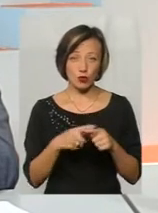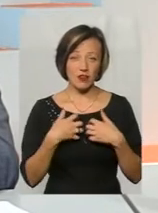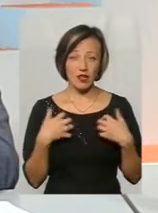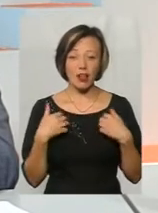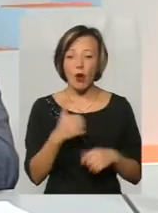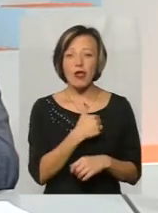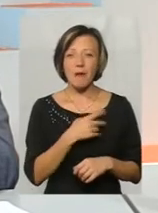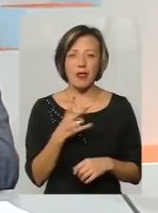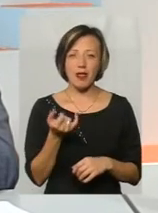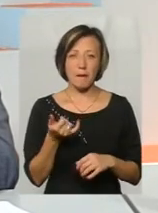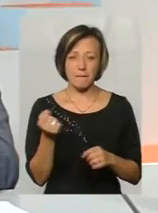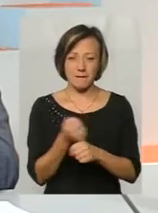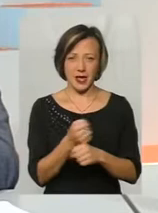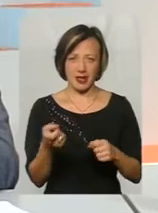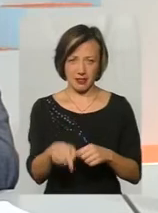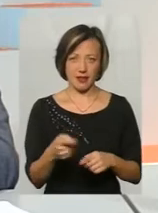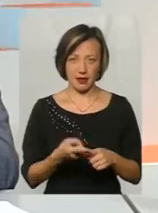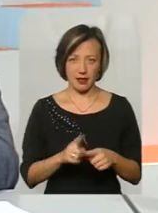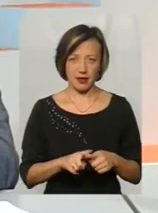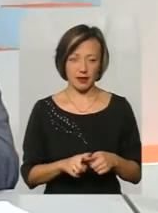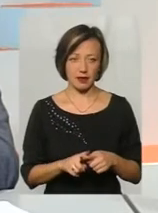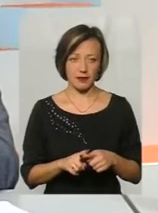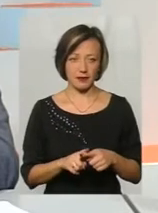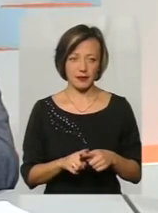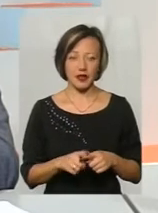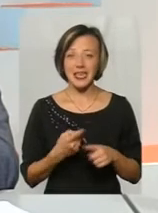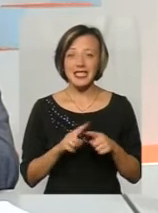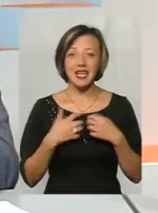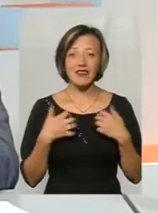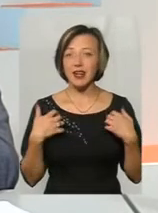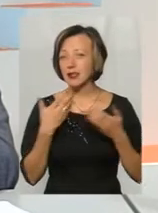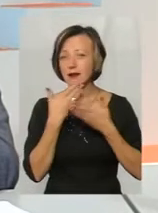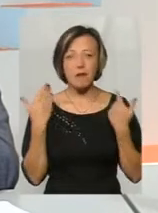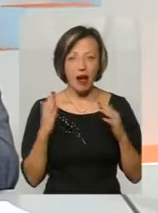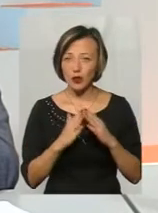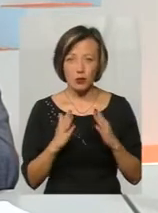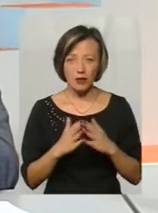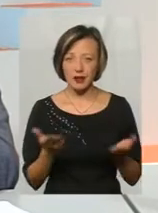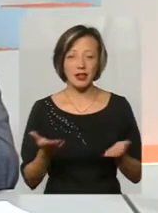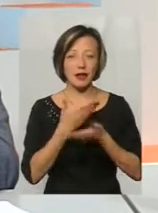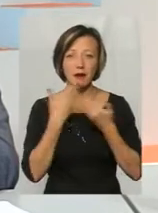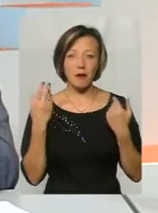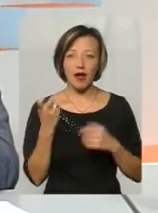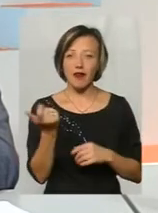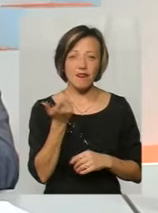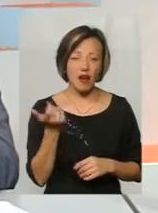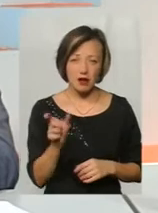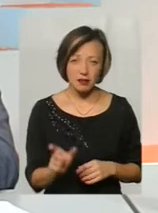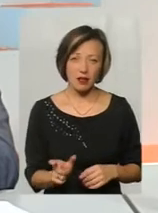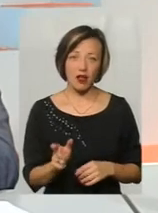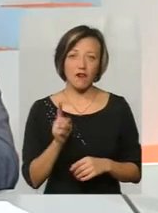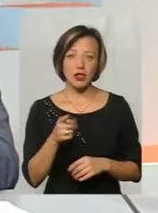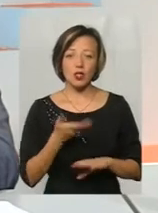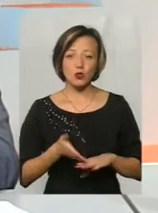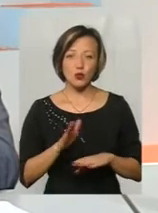то ви хоча б не бийте її. Не бийте. Ця тварина не має ні домівки, вона не має ні власника, вона з